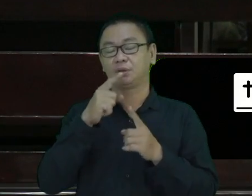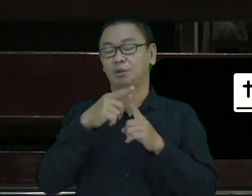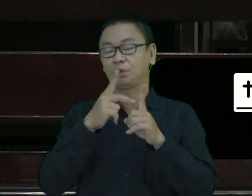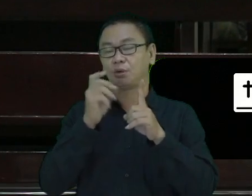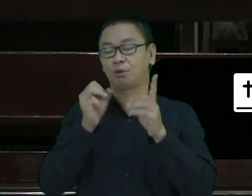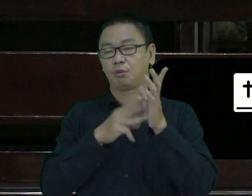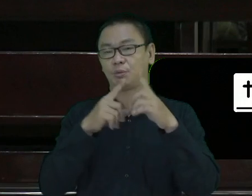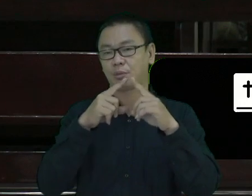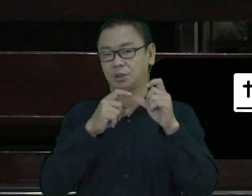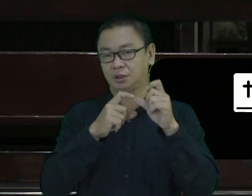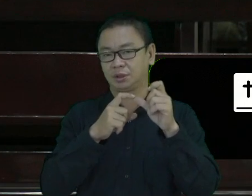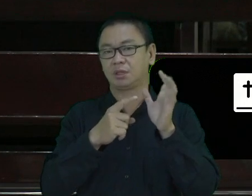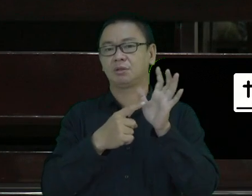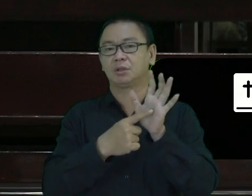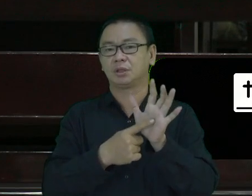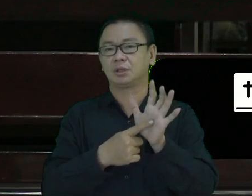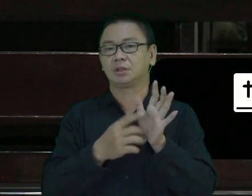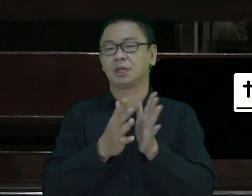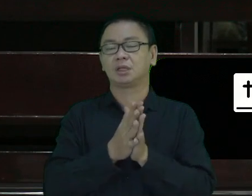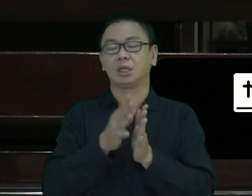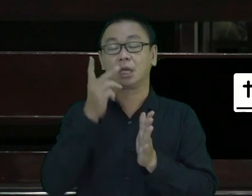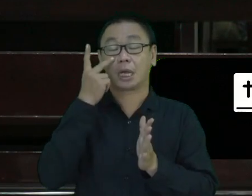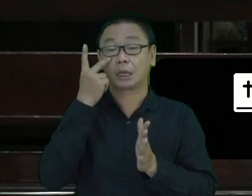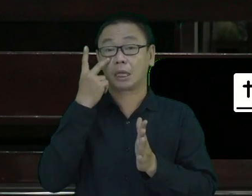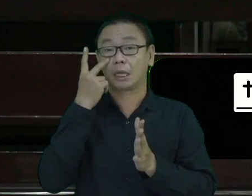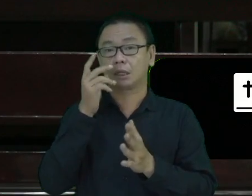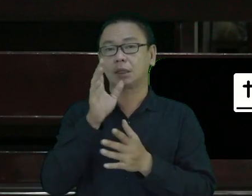"Taruhlah jarimu di sini dan lihatlah tanganku.